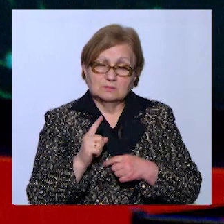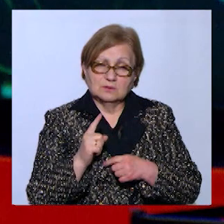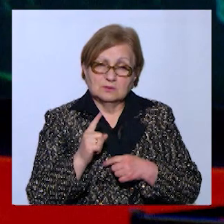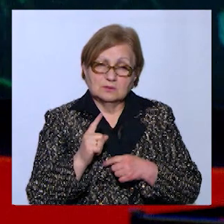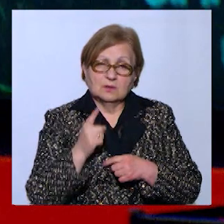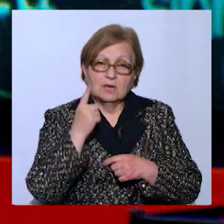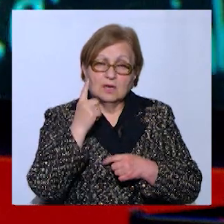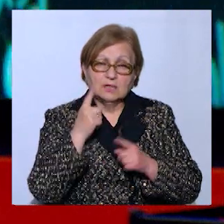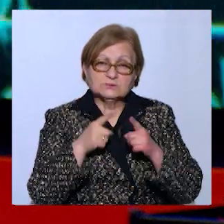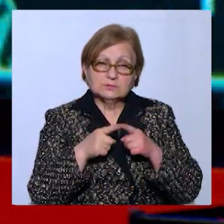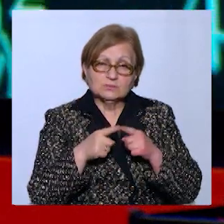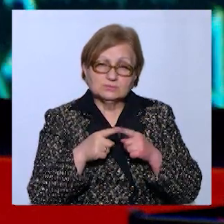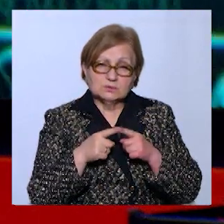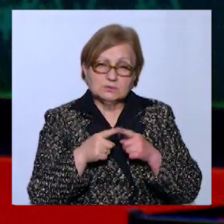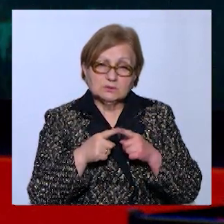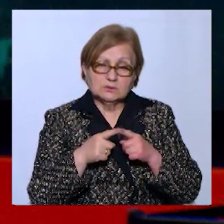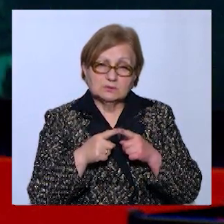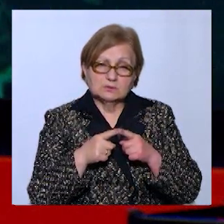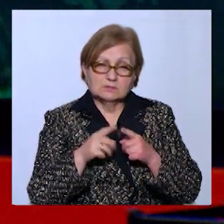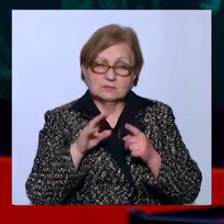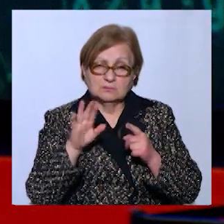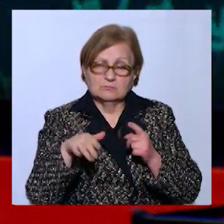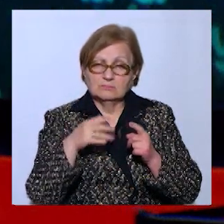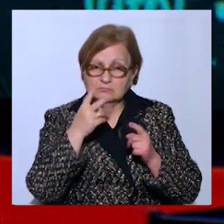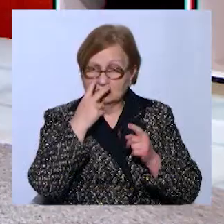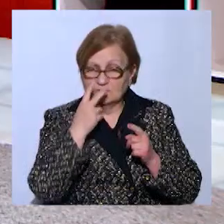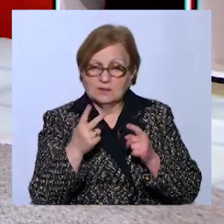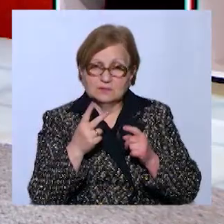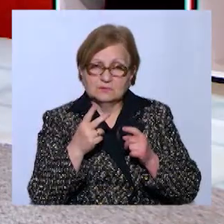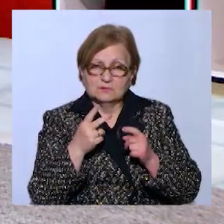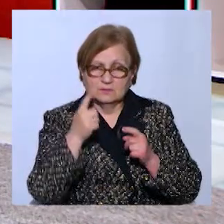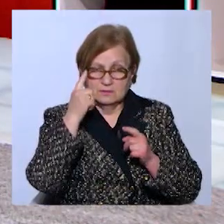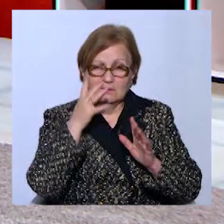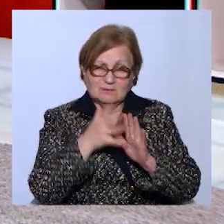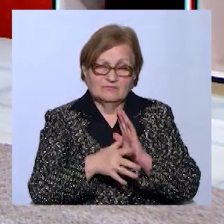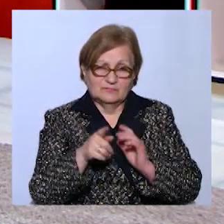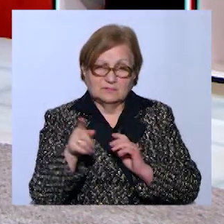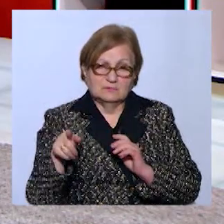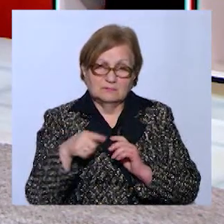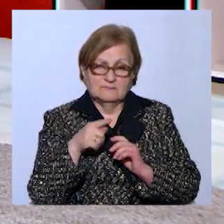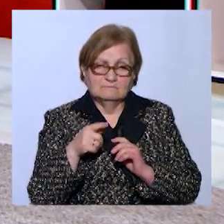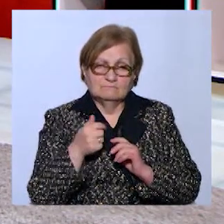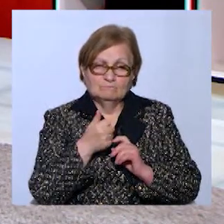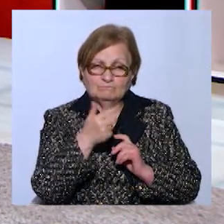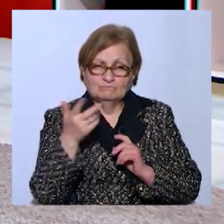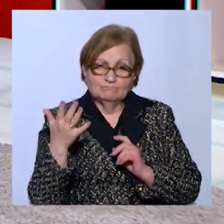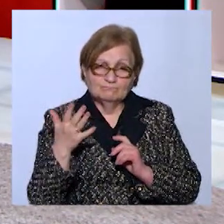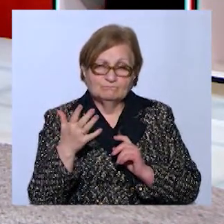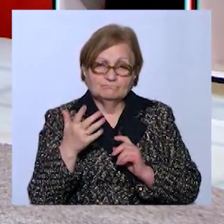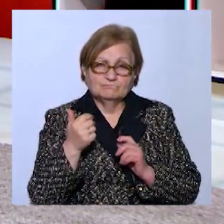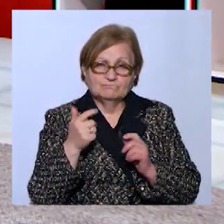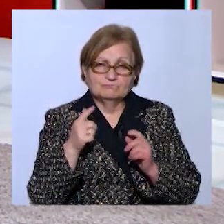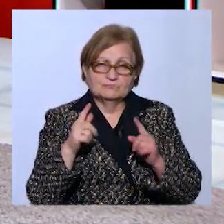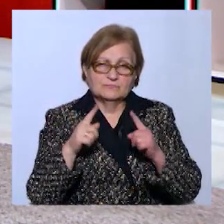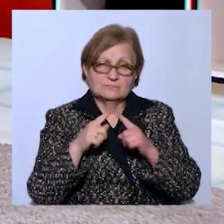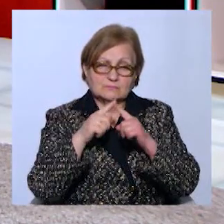რომ ერთი კუთხე, შემდეგში ნახავთ და ძალიან კარგად ხდებით თქვენს, რამდენ სამკუთხედსაც არ ააგებ. აი